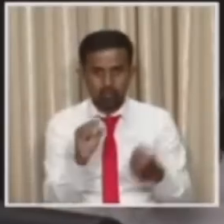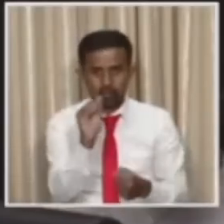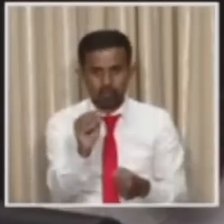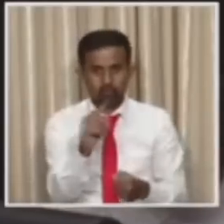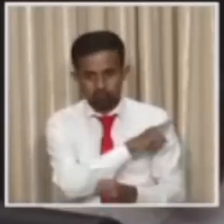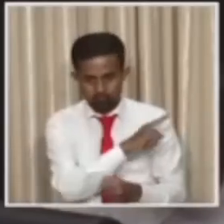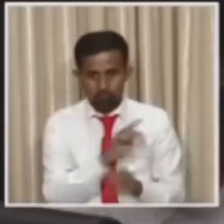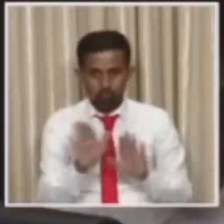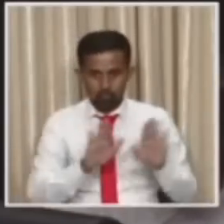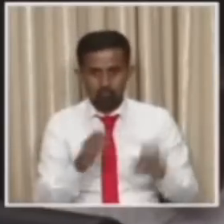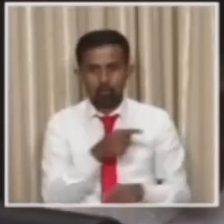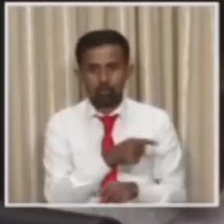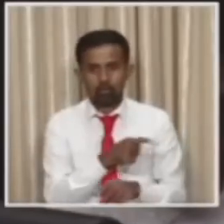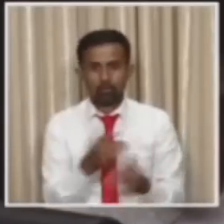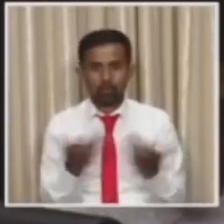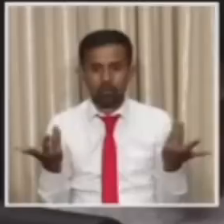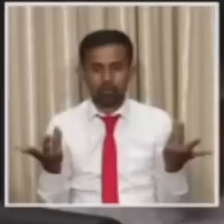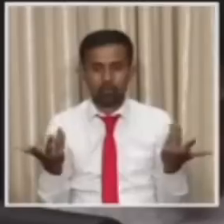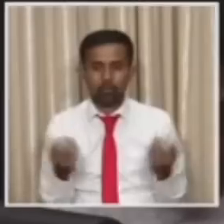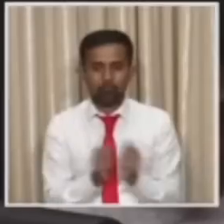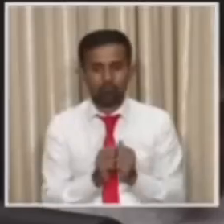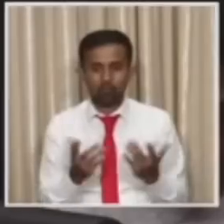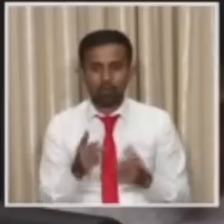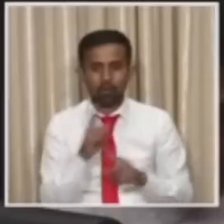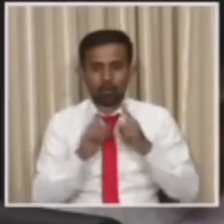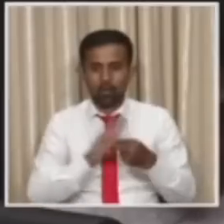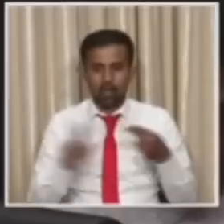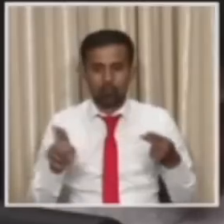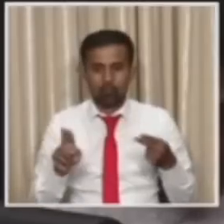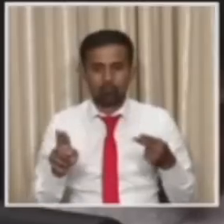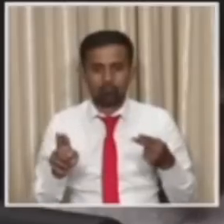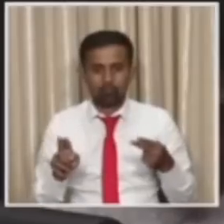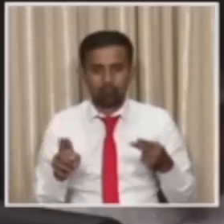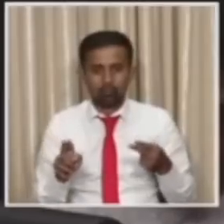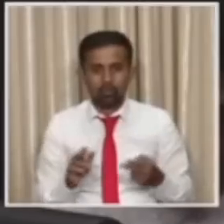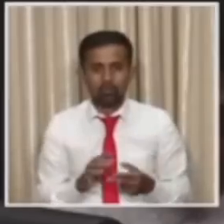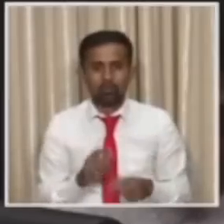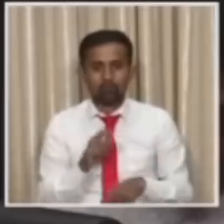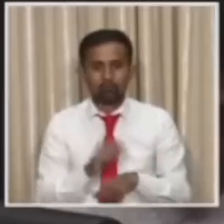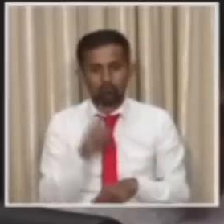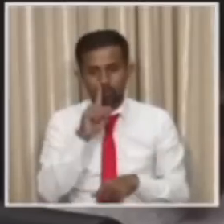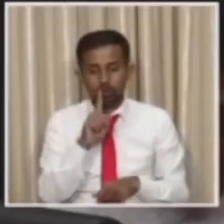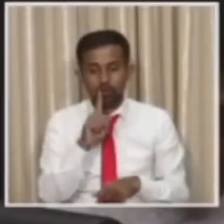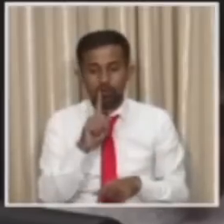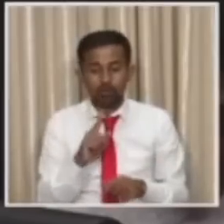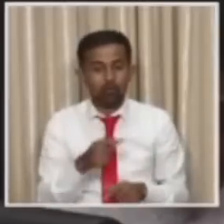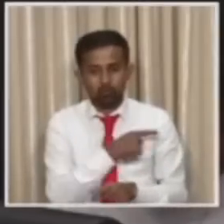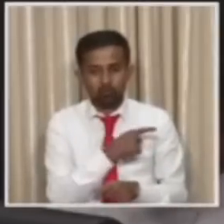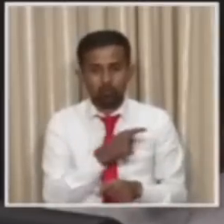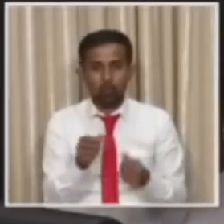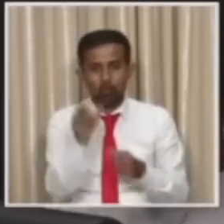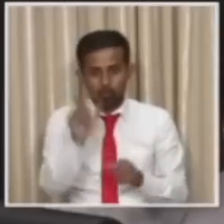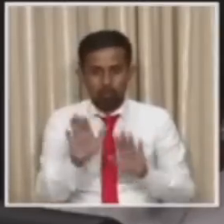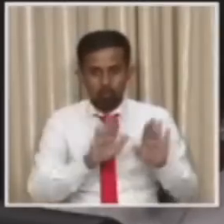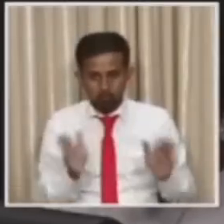මේ සභාව හසුරුවා ගන්න. නැත්නම් මේ අනවශ්‍ය විදිහට කතා කරන් දෙන්න එපා. සබ්ජෙක්ට් එකට අදාළව මුකුත් කතා විනාඩිය කතා කරේ. කරුණා කරලා මේ තම ඔබතුමා